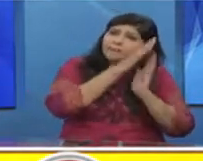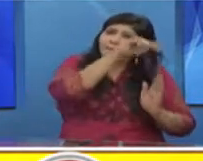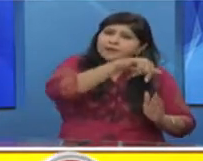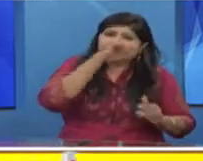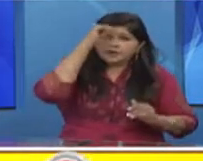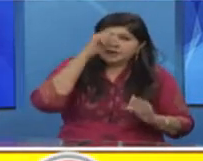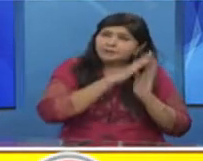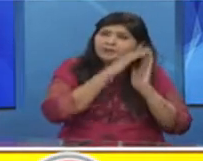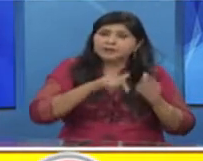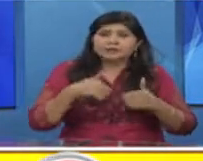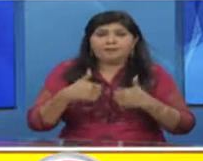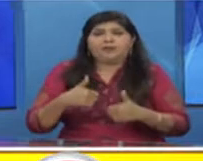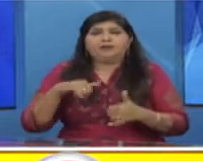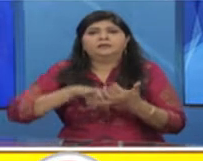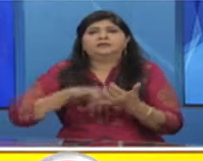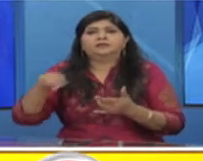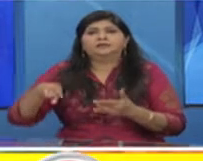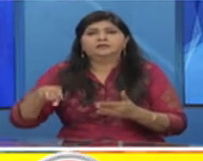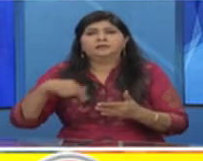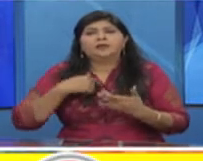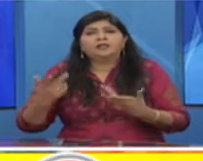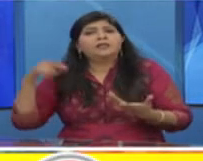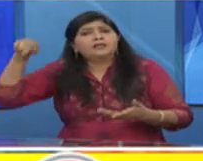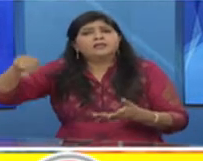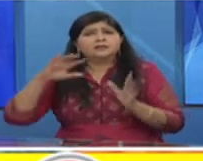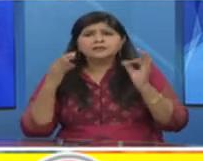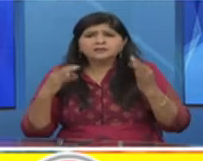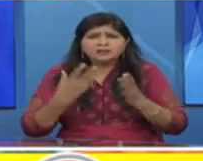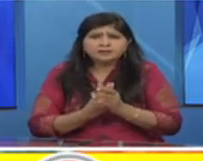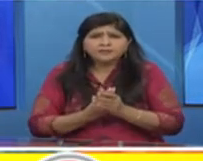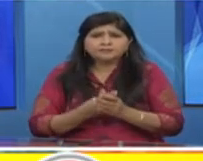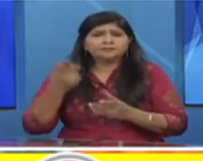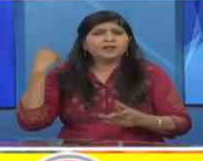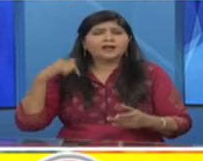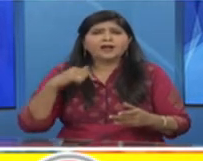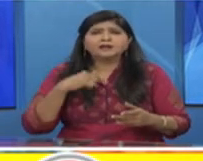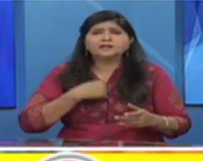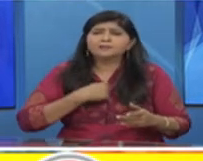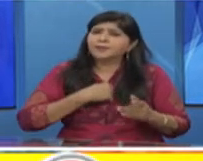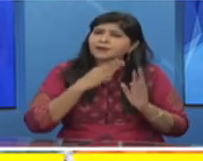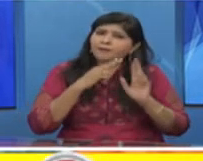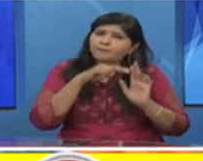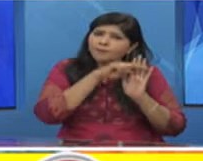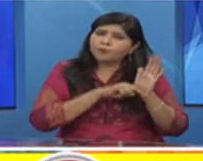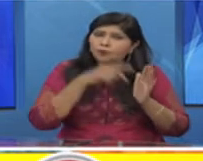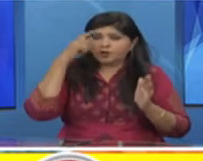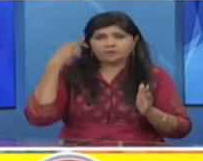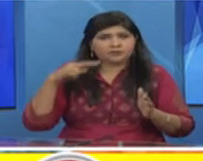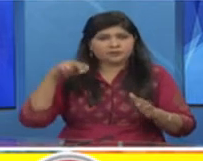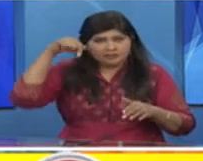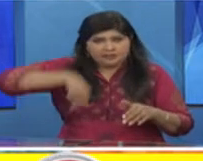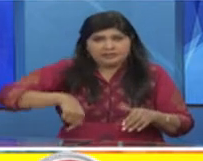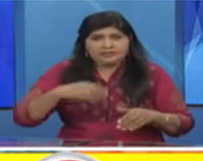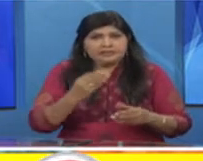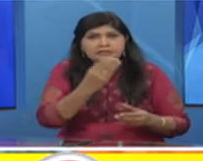बहुत अहम है। मेरे प्यारे देशवासियों, पिछली मन की बात में हमने तय किया था कि इस दीपावली